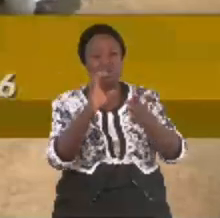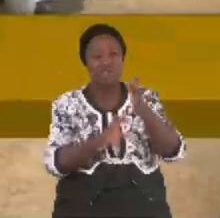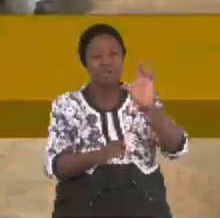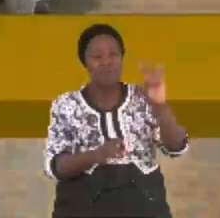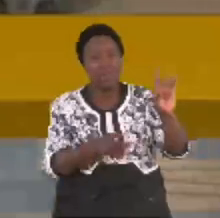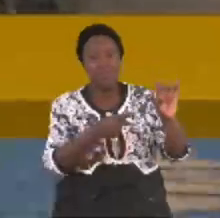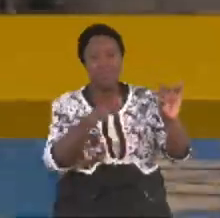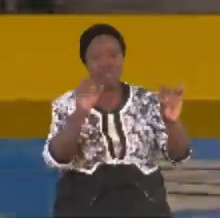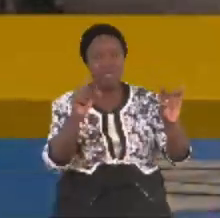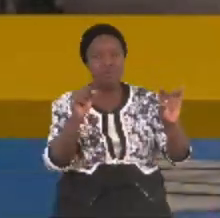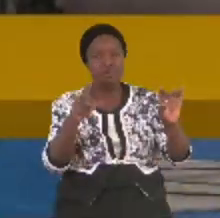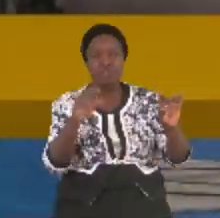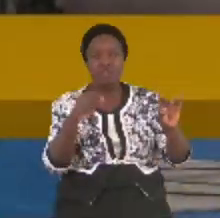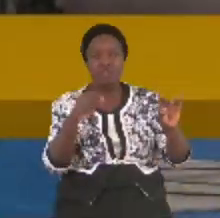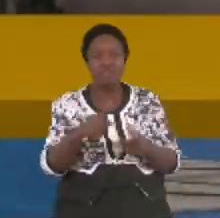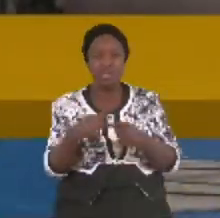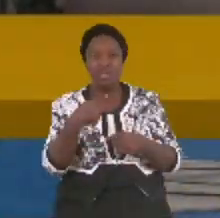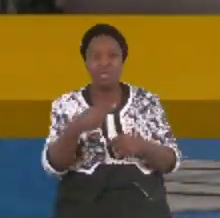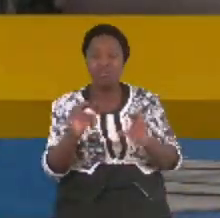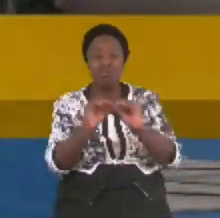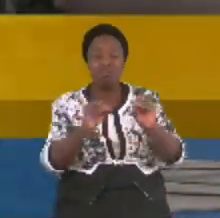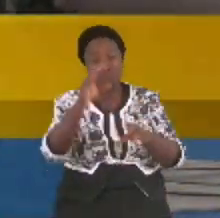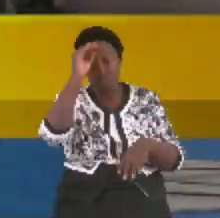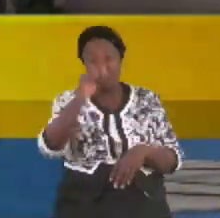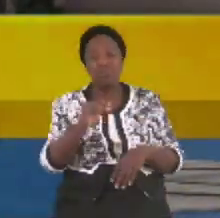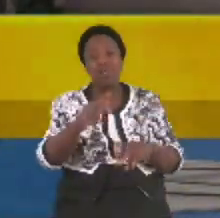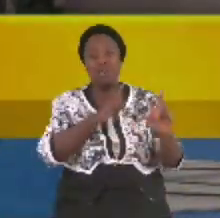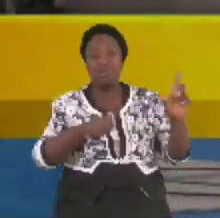Chapitre 8, 11.